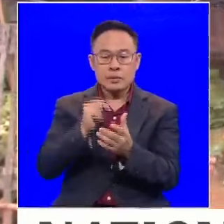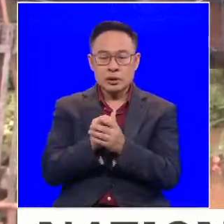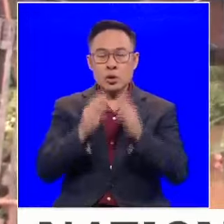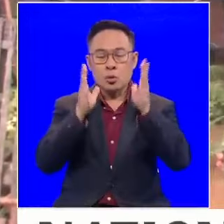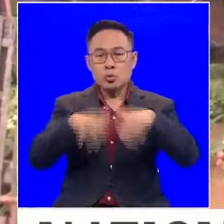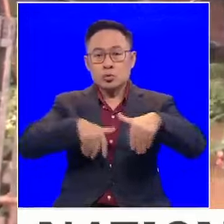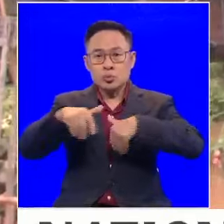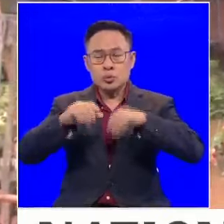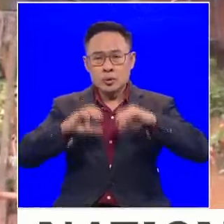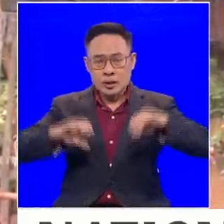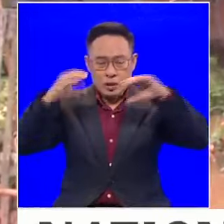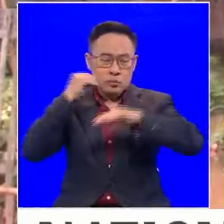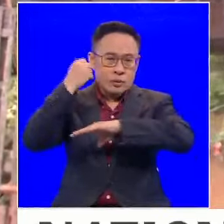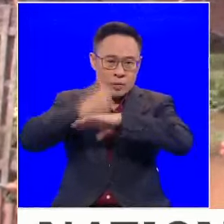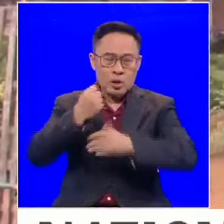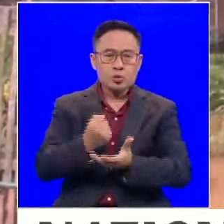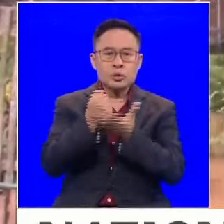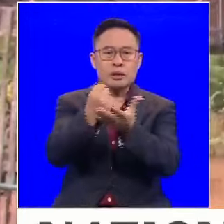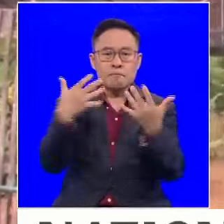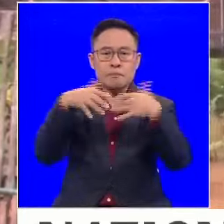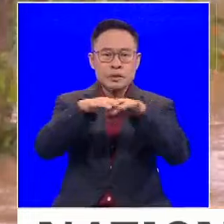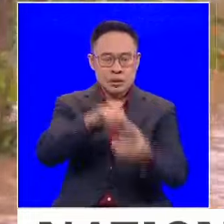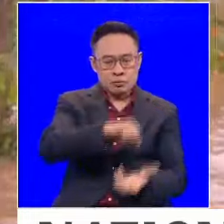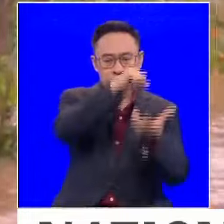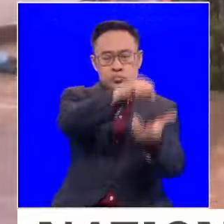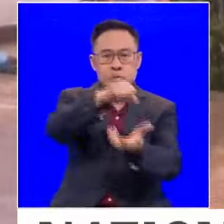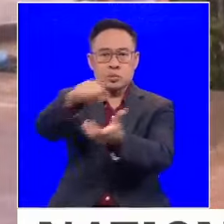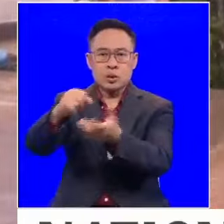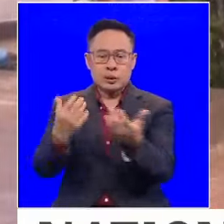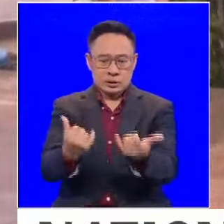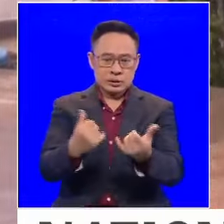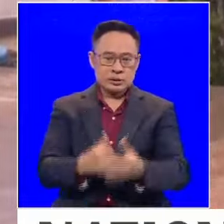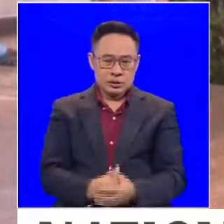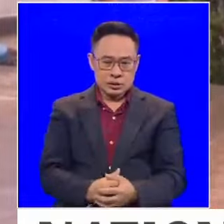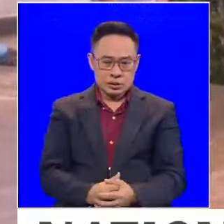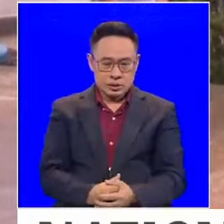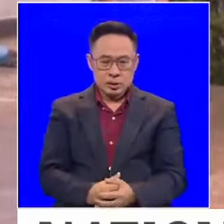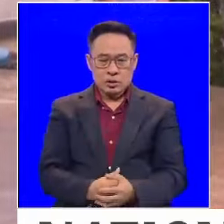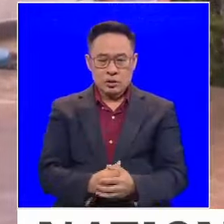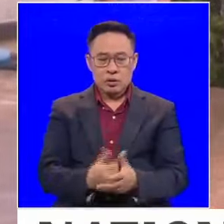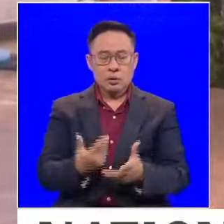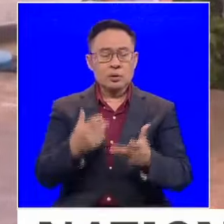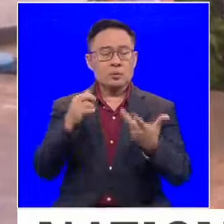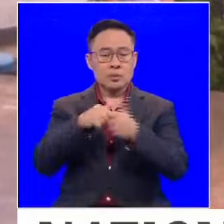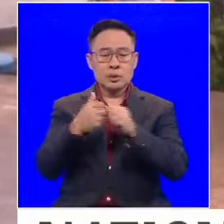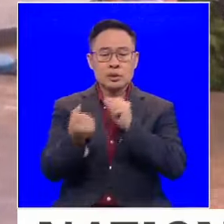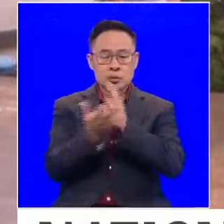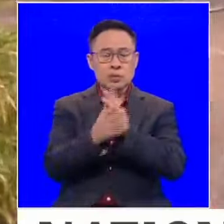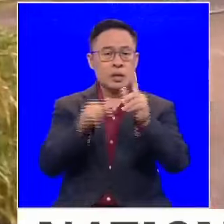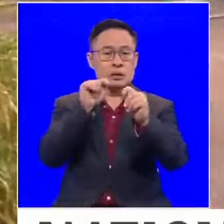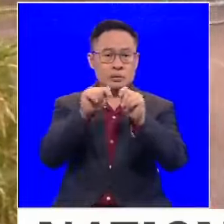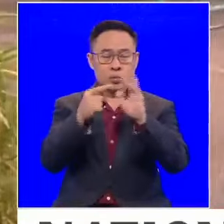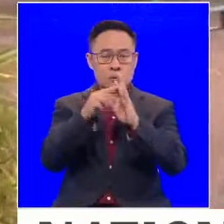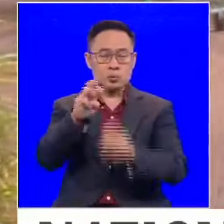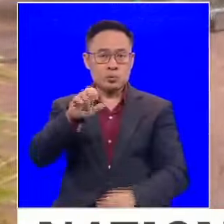มไปถึงทางผู้ใหญ่บ้านแล้วก็ทางหน่วยงานนั้นนะคะเอามาแจกให้กับคนในชุมชนนี้เพราะว่าในพื้นที่นี้นะคะก็คือตำบลเวียงเป็นอีกห